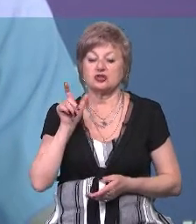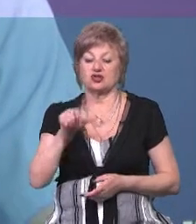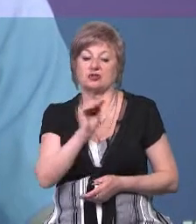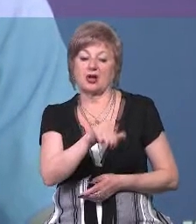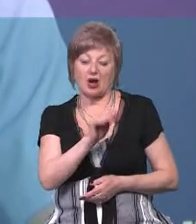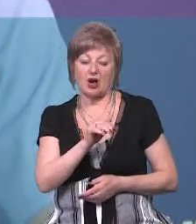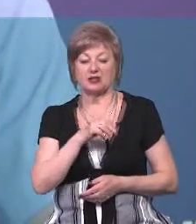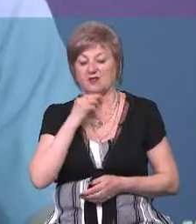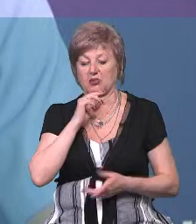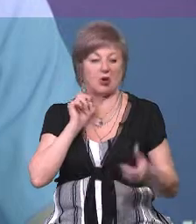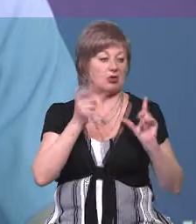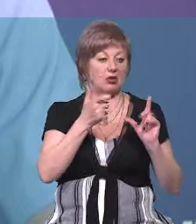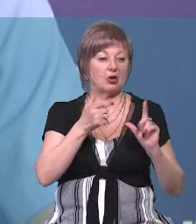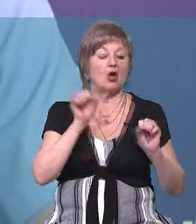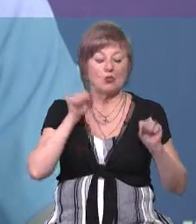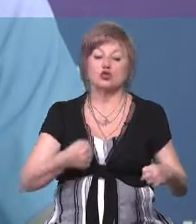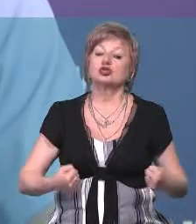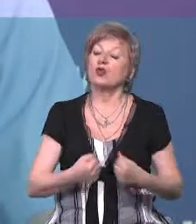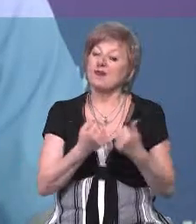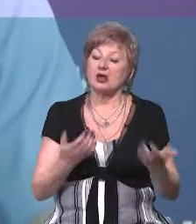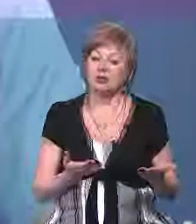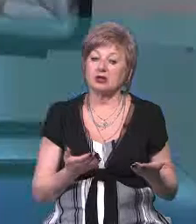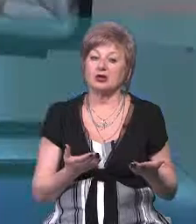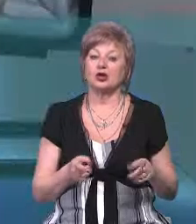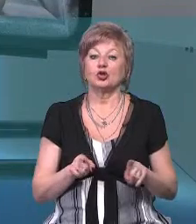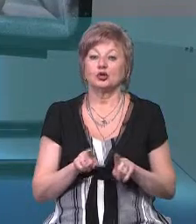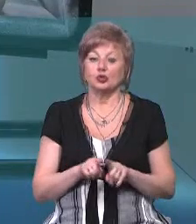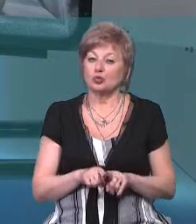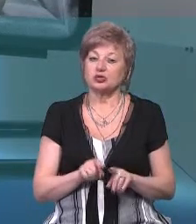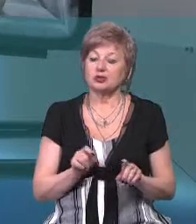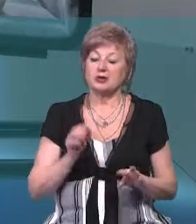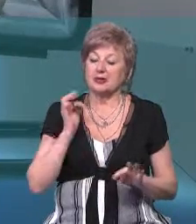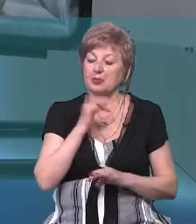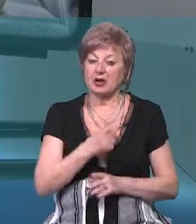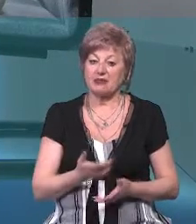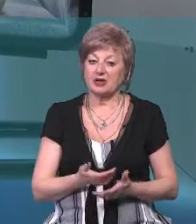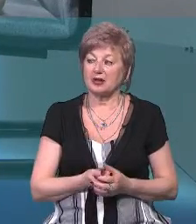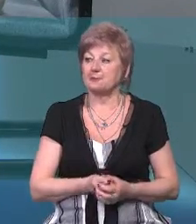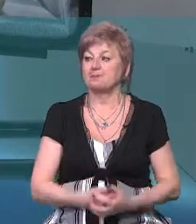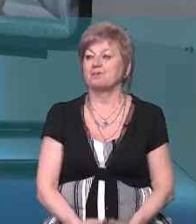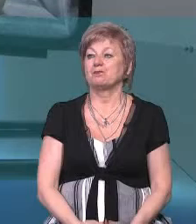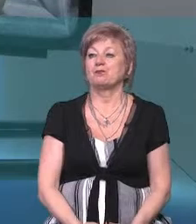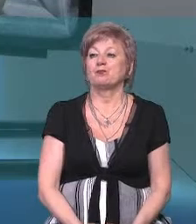може спричинити аварійну ситуацію, а також привести до якихось наслідків.